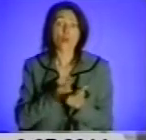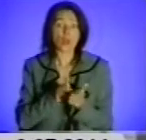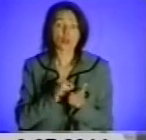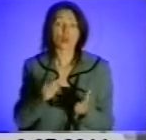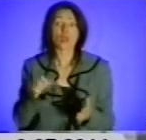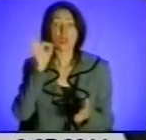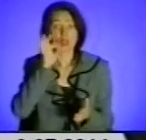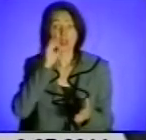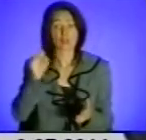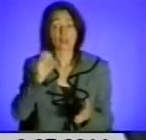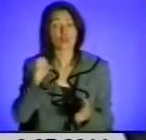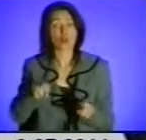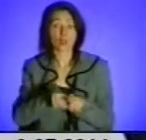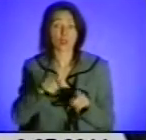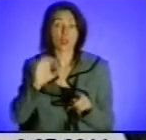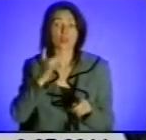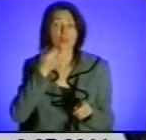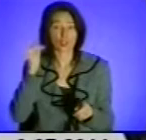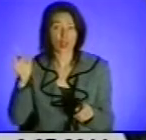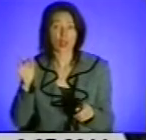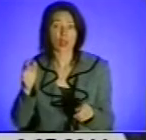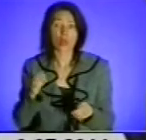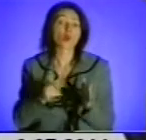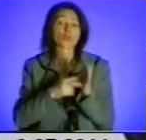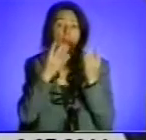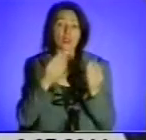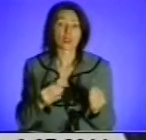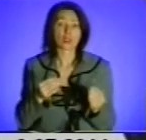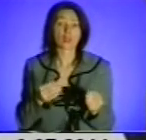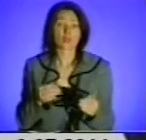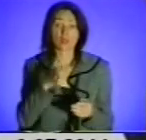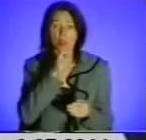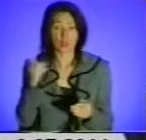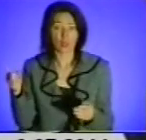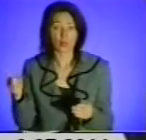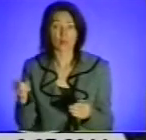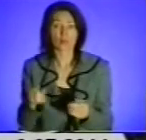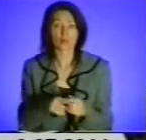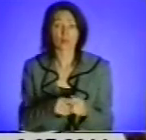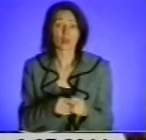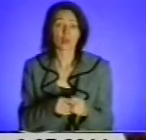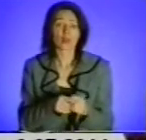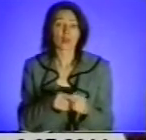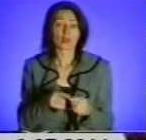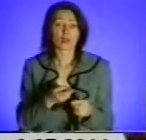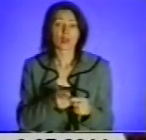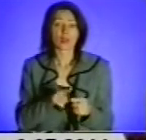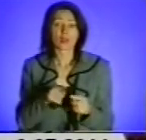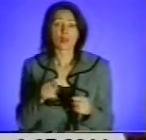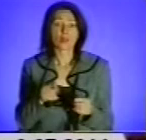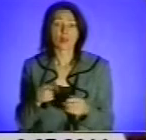семиденний термін. МОЗ перестає бути переднім краєм оборони державних фінансів в поганому сенсі слова. Це